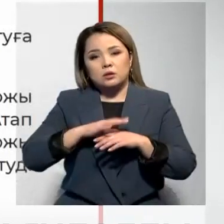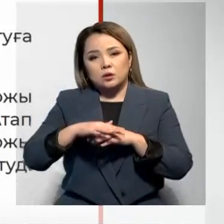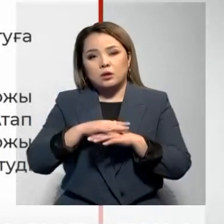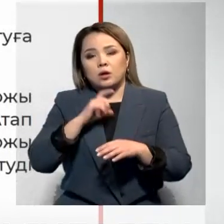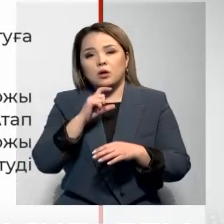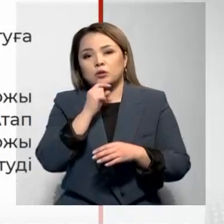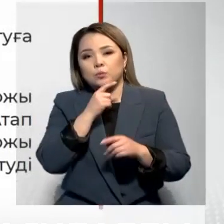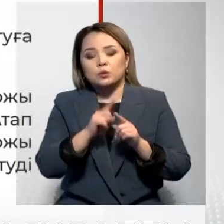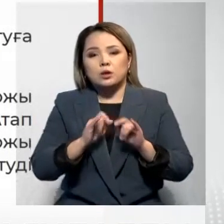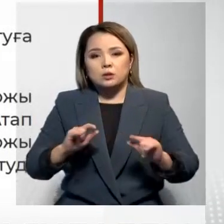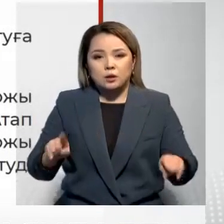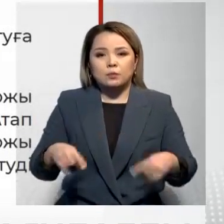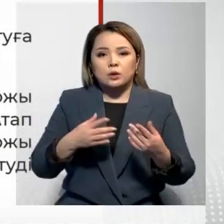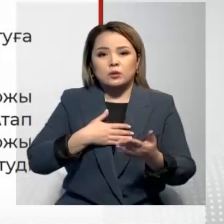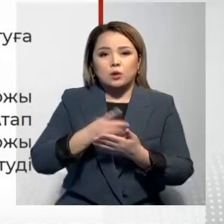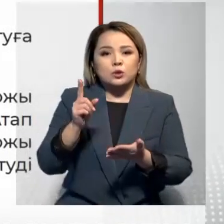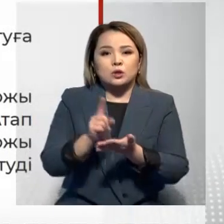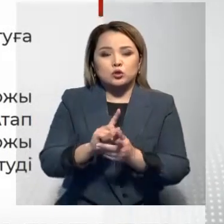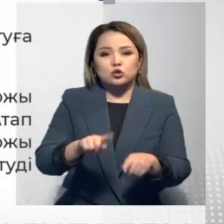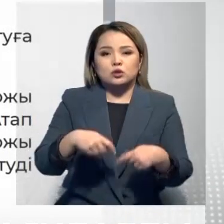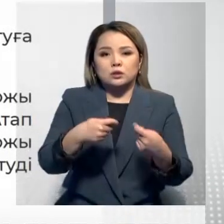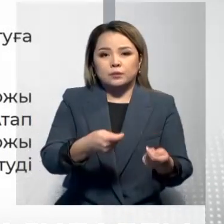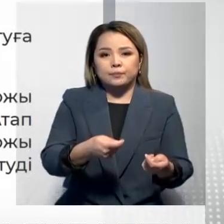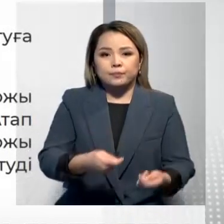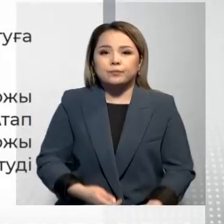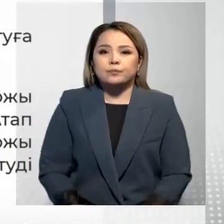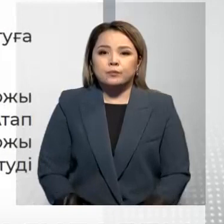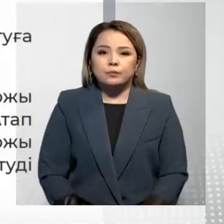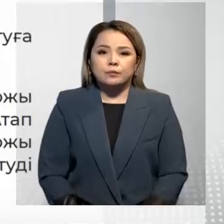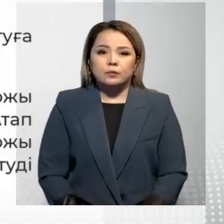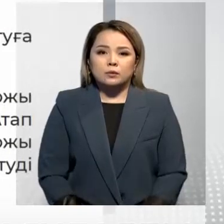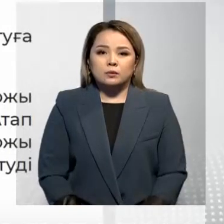орнықты дамуына ықпал ету міндетін жүктеді.